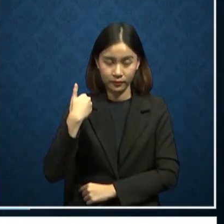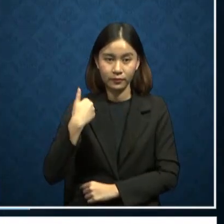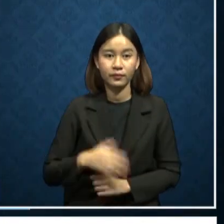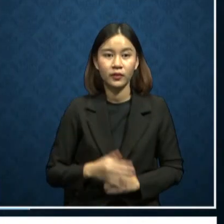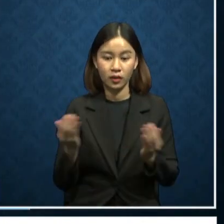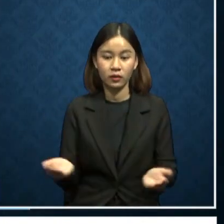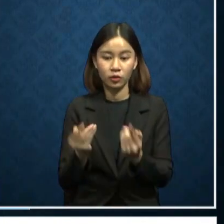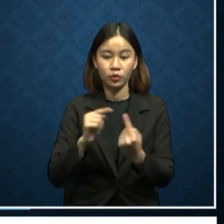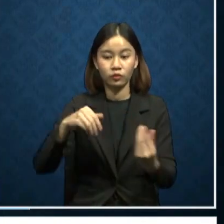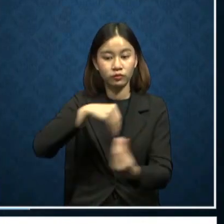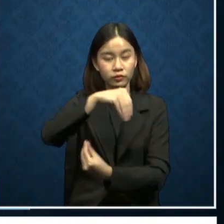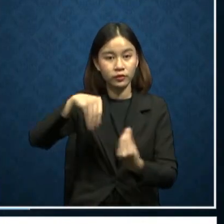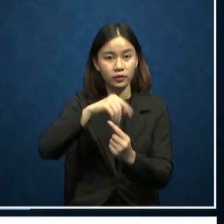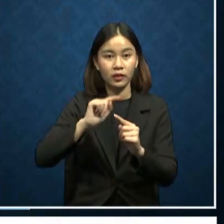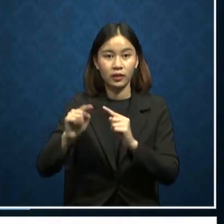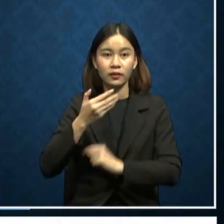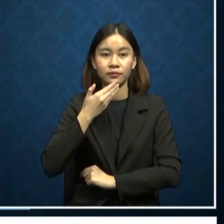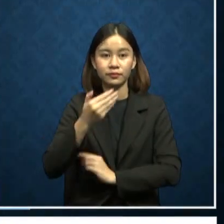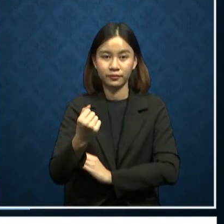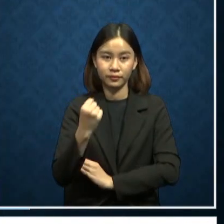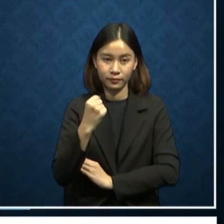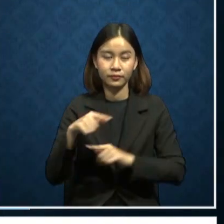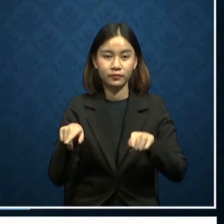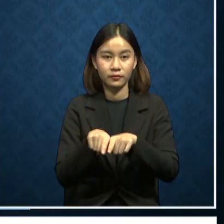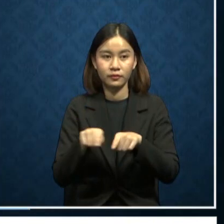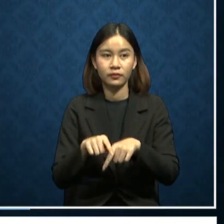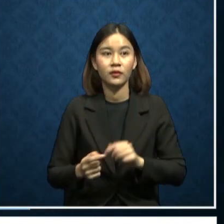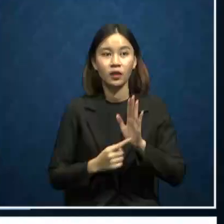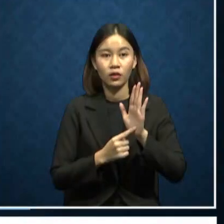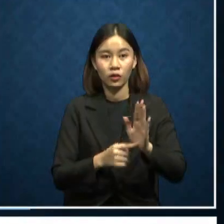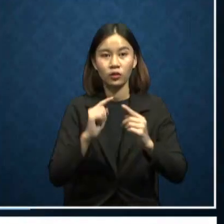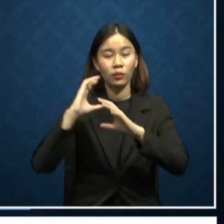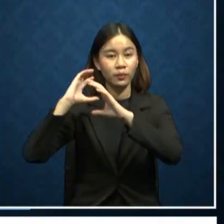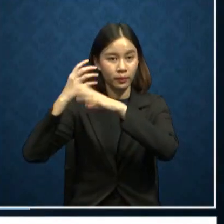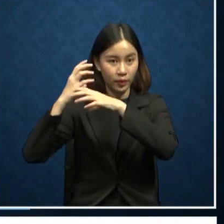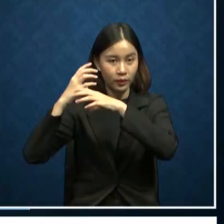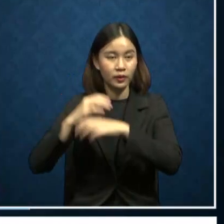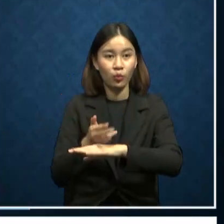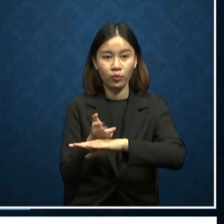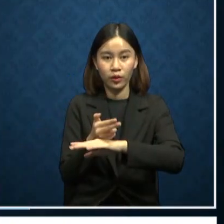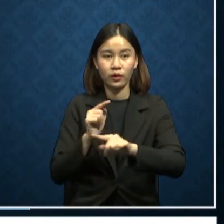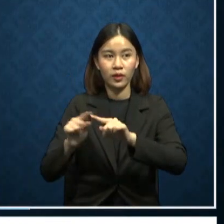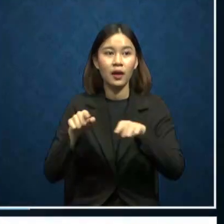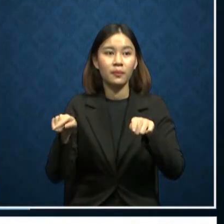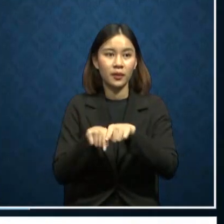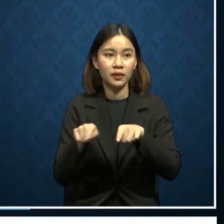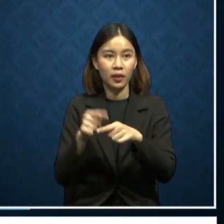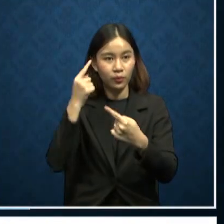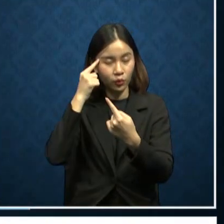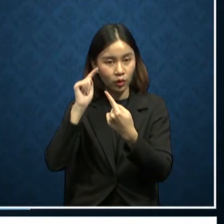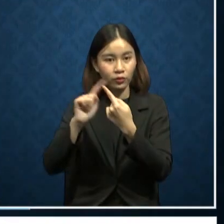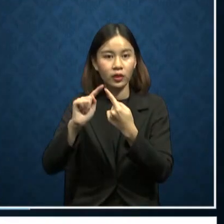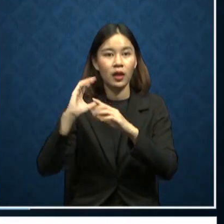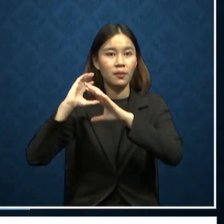เสริมให้ระบนิเวศนั้นมีความยึกยืนเช่นเดียวกันนะครับอ่าตัวอย่างของภาพยนตร์และวีรทัศน์นะครับเช่นเดียวกันครับก็มุ่งให้